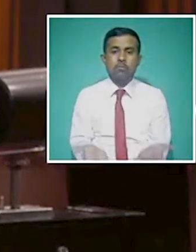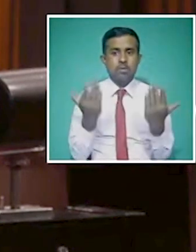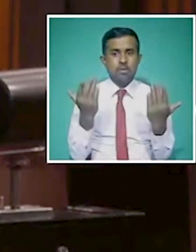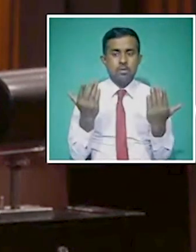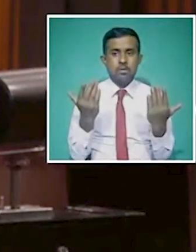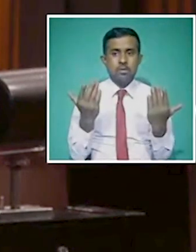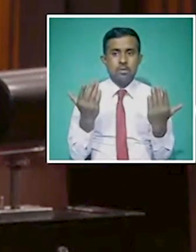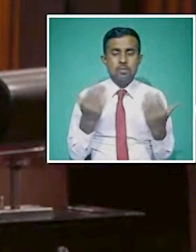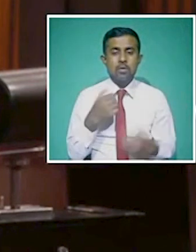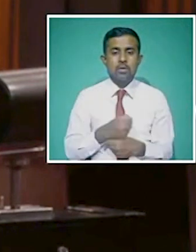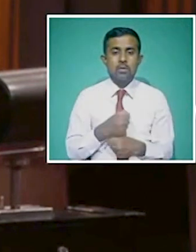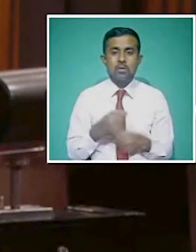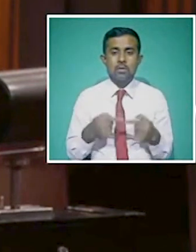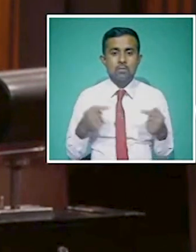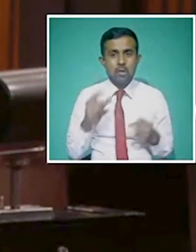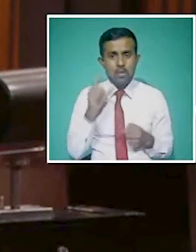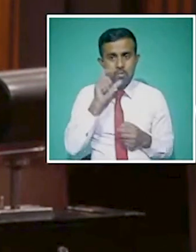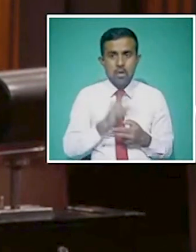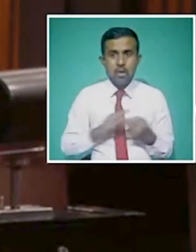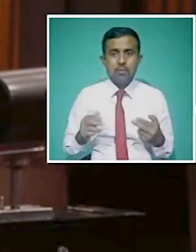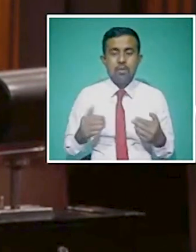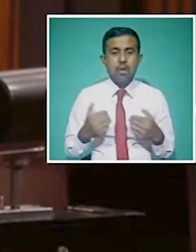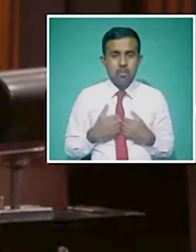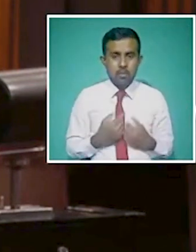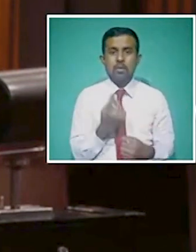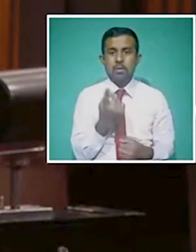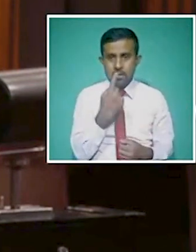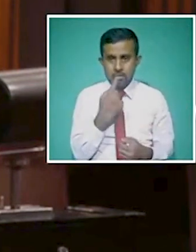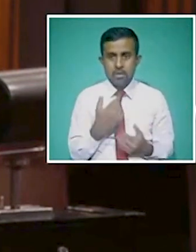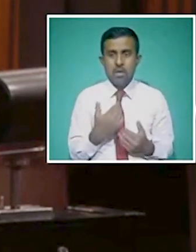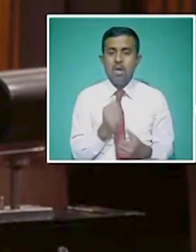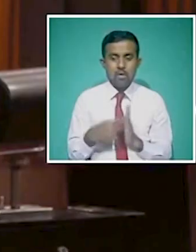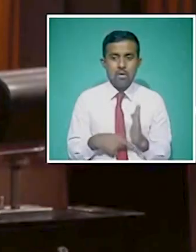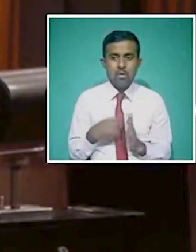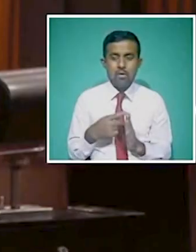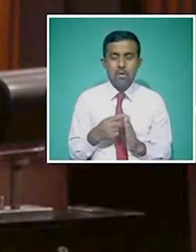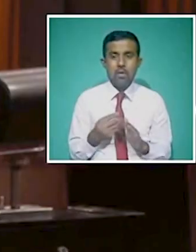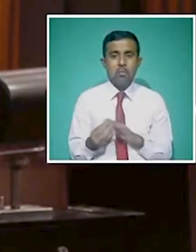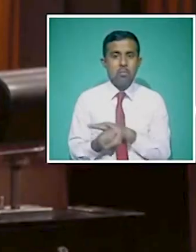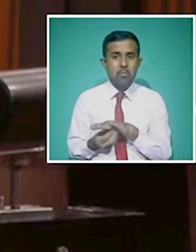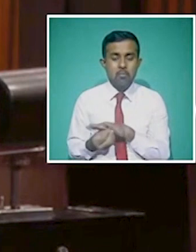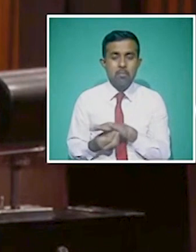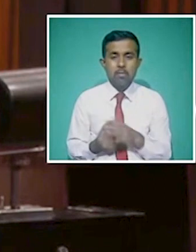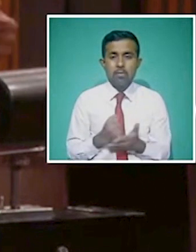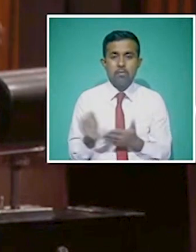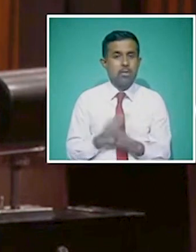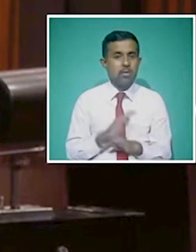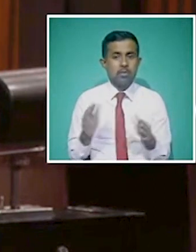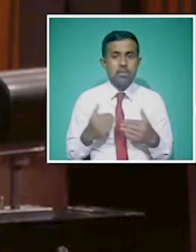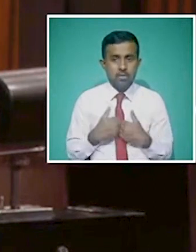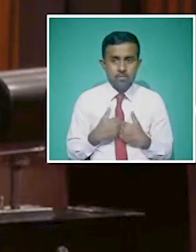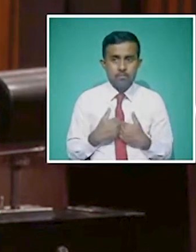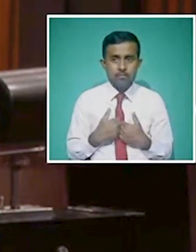Kali Kali Kali Kali Kali Kali Kali අපිටත් කතා කරන්න අපි ඔබතුමාට සත්‍ය තොරතුරු ලබා දෙන්නම්. දැන් අද වෙනකොට අපේ රටට සුද්ධ සමහර